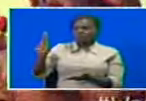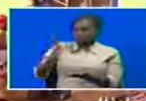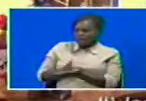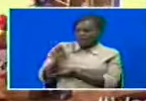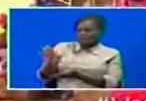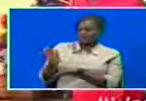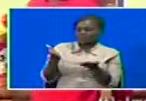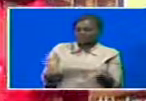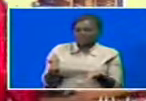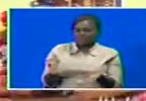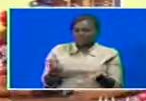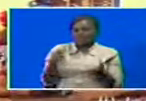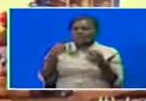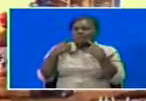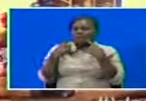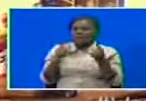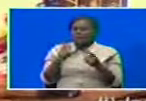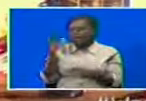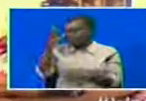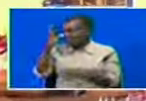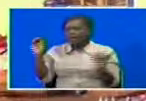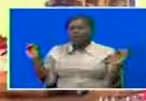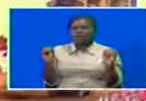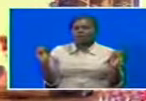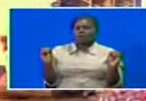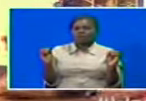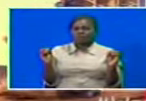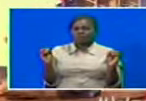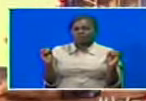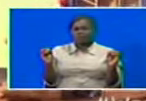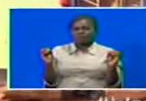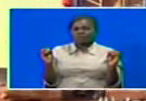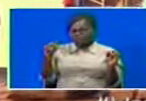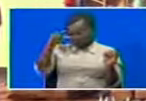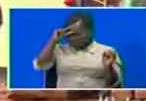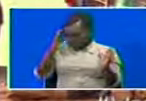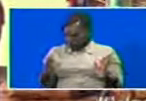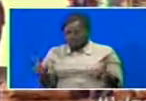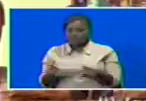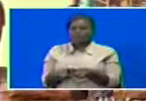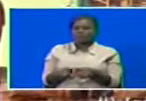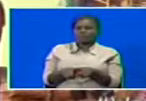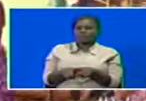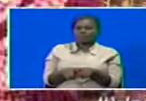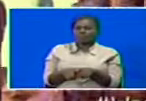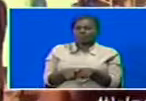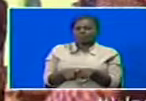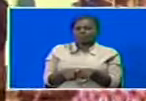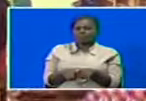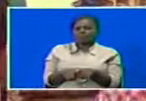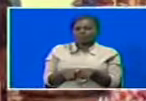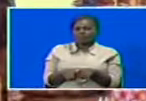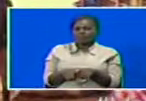Hapo hapo. Asidanganywe. Na asifanyiwe hila. Huyo governor pia, hivyo hivyo. Na